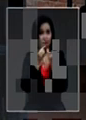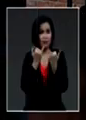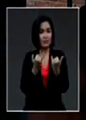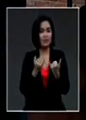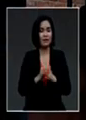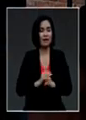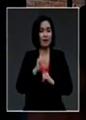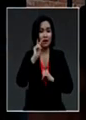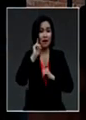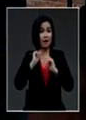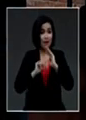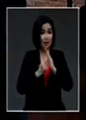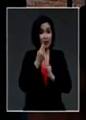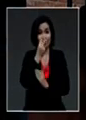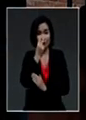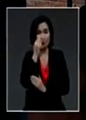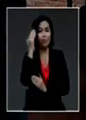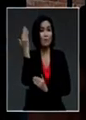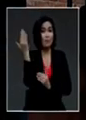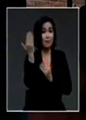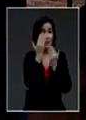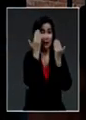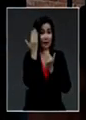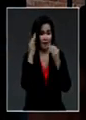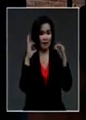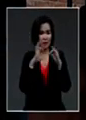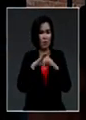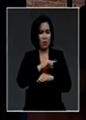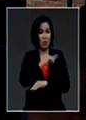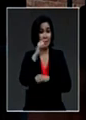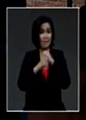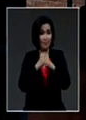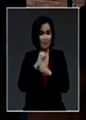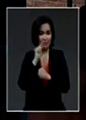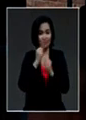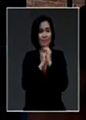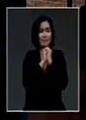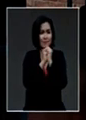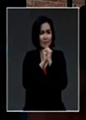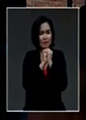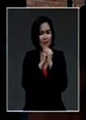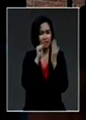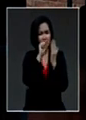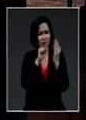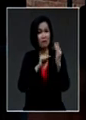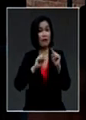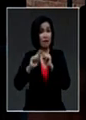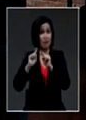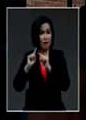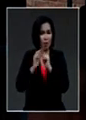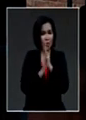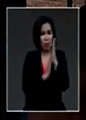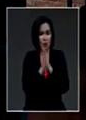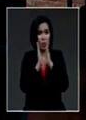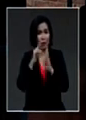ต้นวันนี้ไปดูบรรยากาศของเทศกาลตรุษจีนกันหน่อยดีกว่านะครับตร ุ ษจีนบรรยากาศหลายพื้นที่คึกคักทีเดียวชาวไทยเ